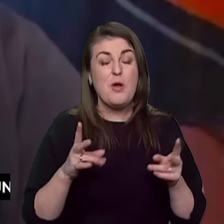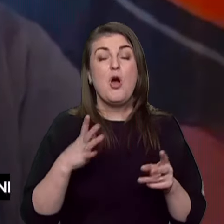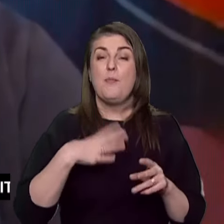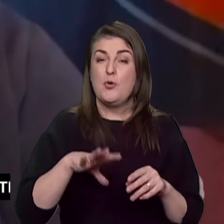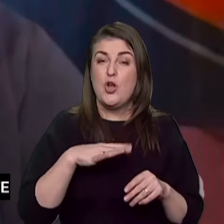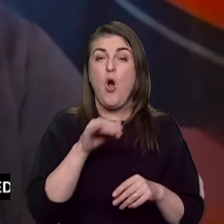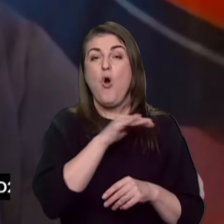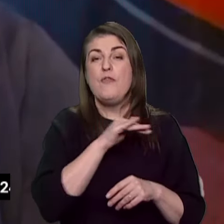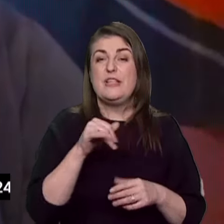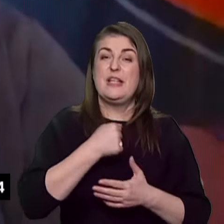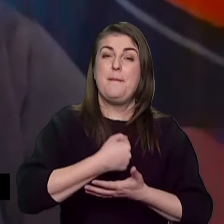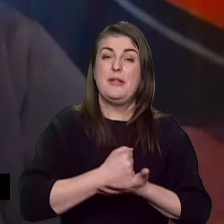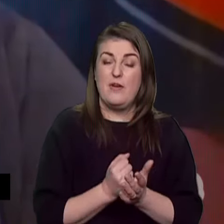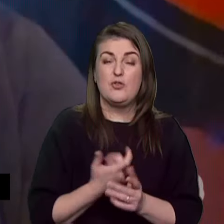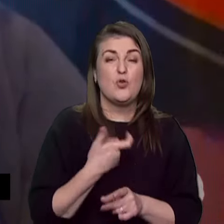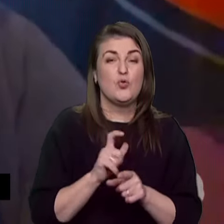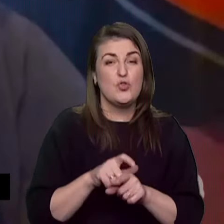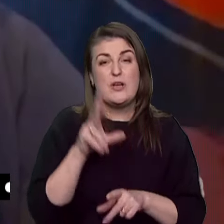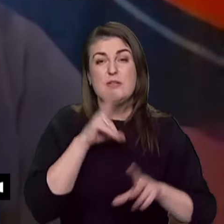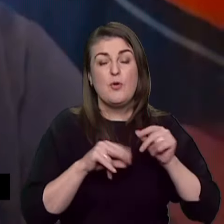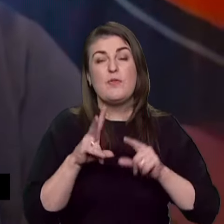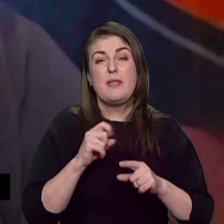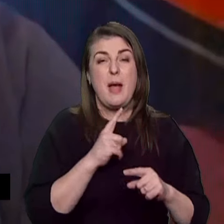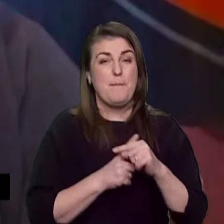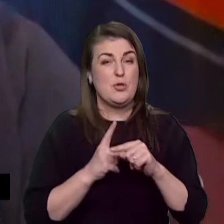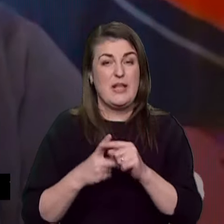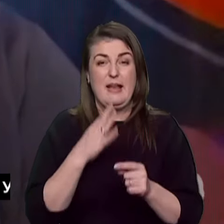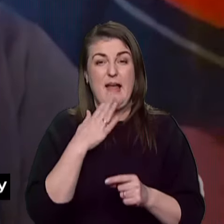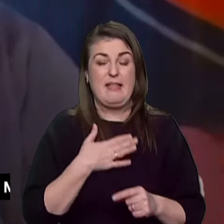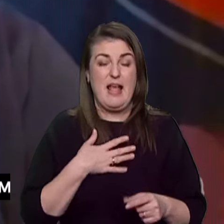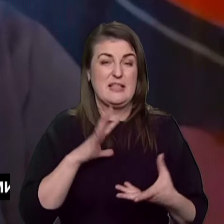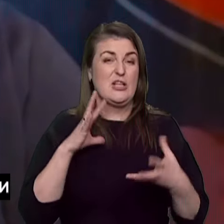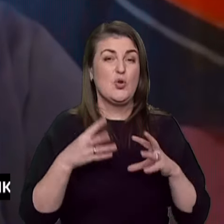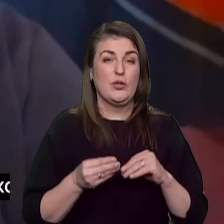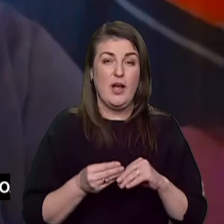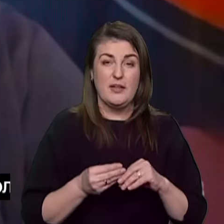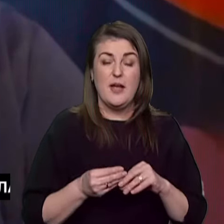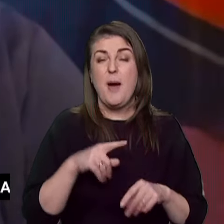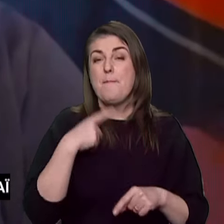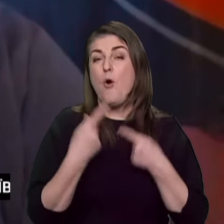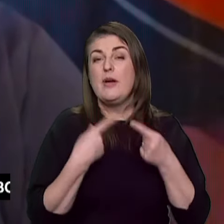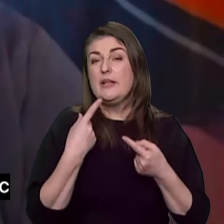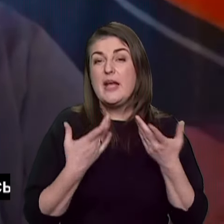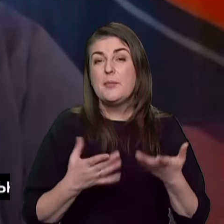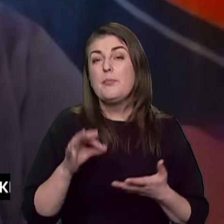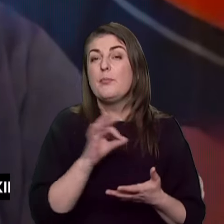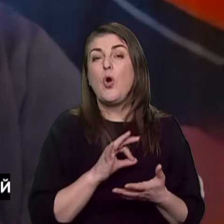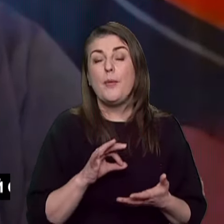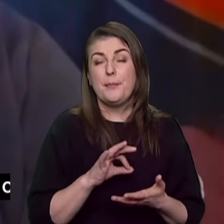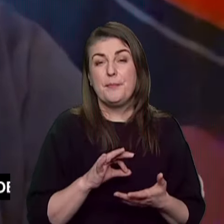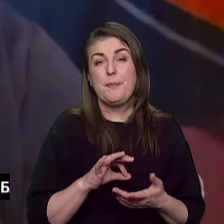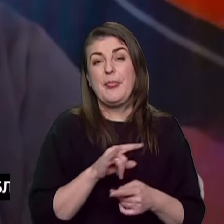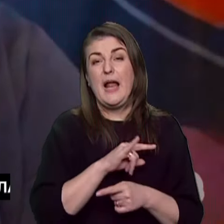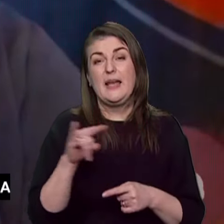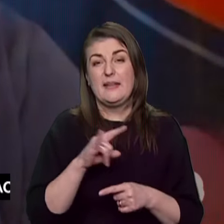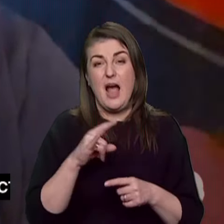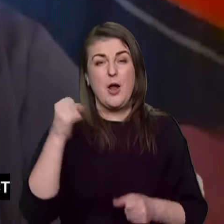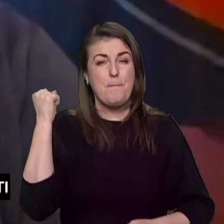почекаємо офіційного підтвердження, дуже сподіваємося на позитивний для нас результат. Мова йде про літак.